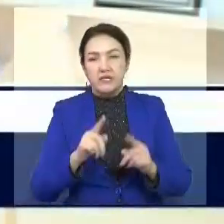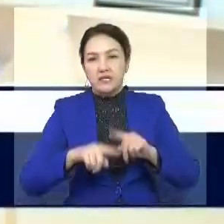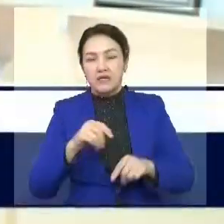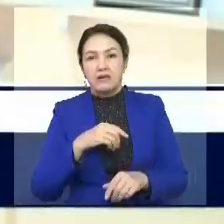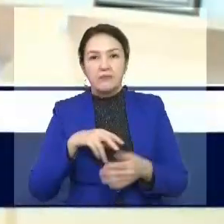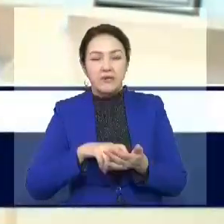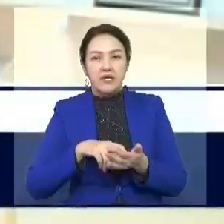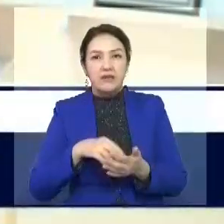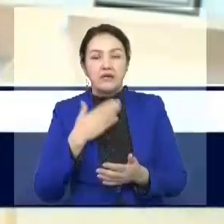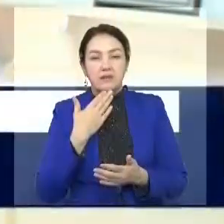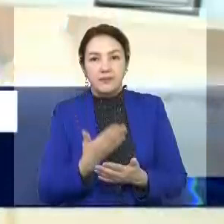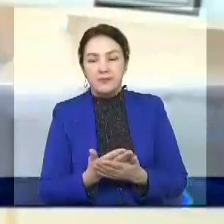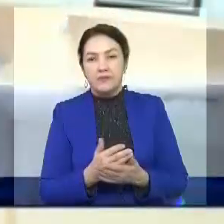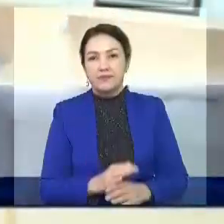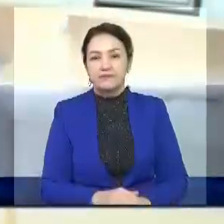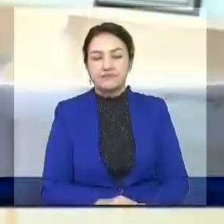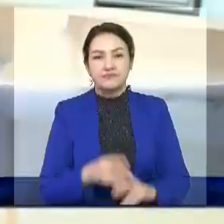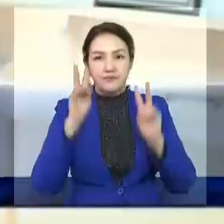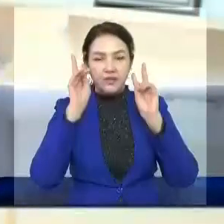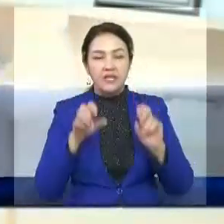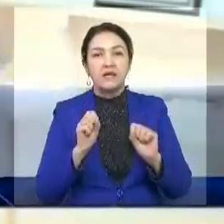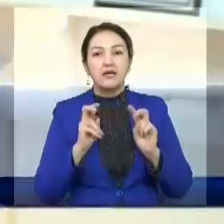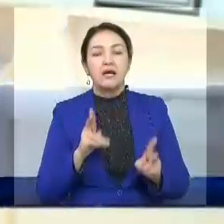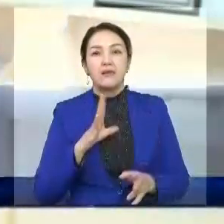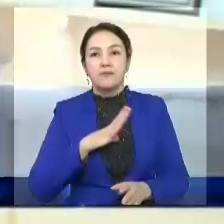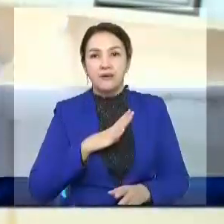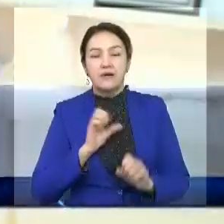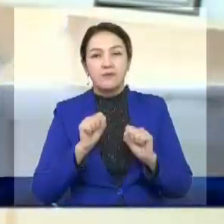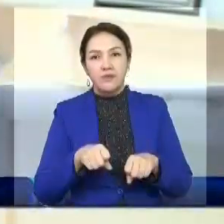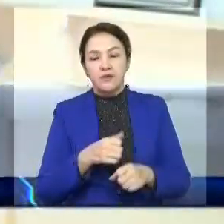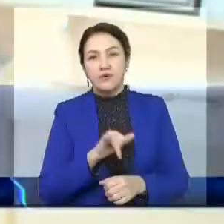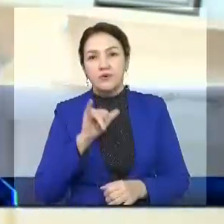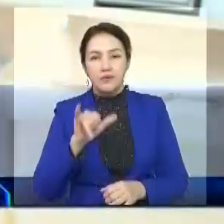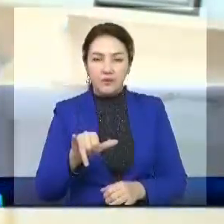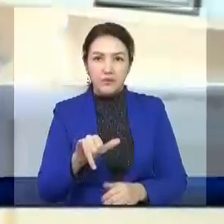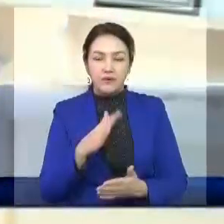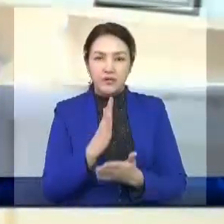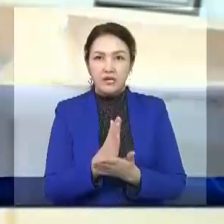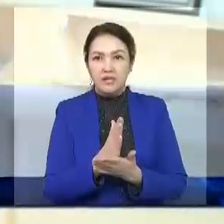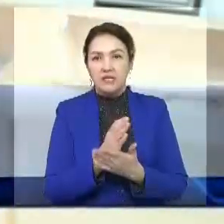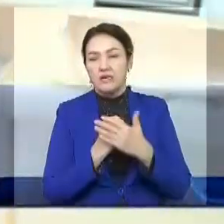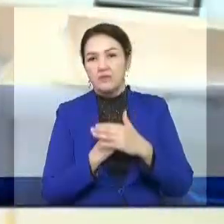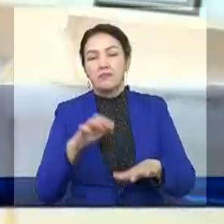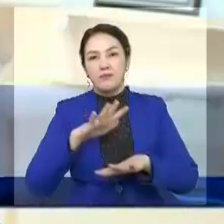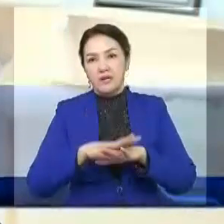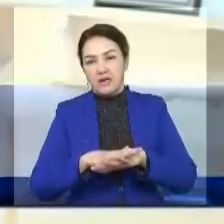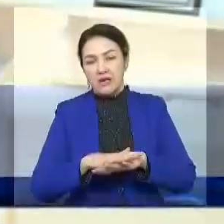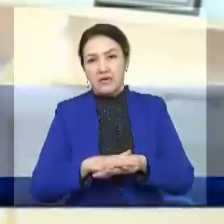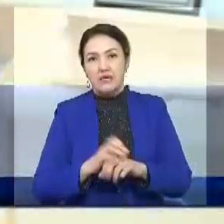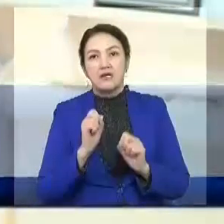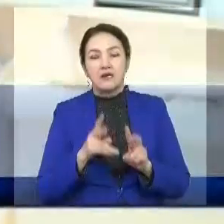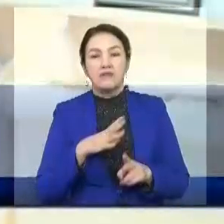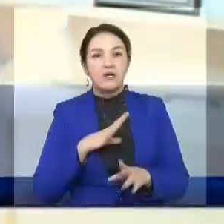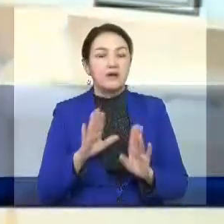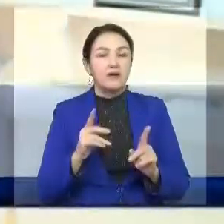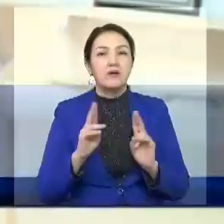боятся обратиться, да. Не знают, как поступить. Может быть, у них какое-то влияние со стороны банков. Как в это время